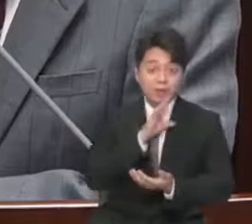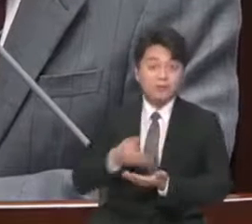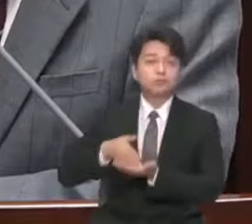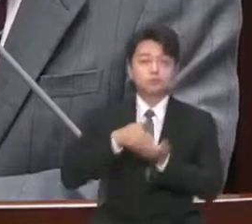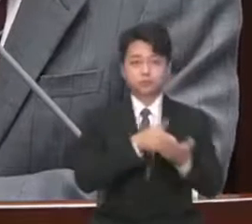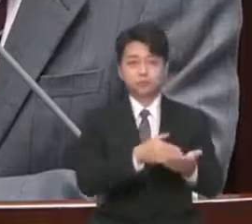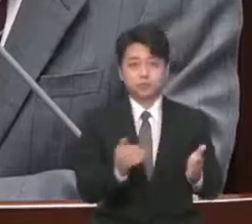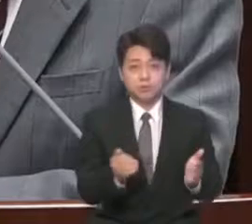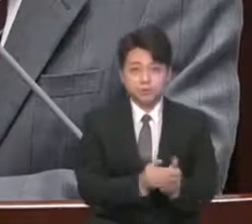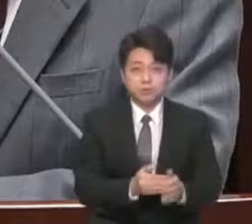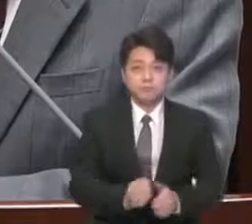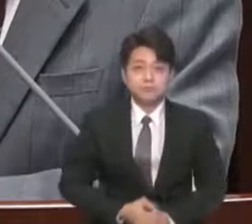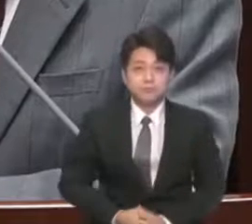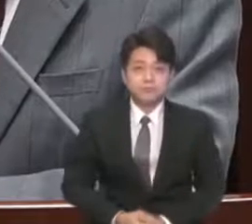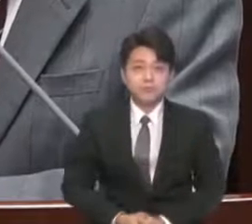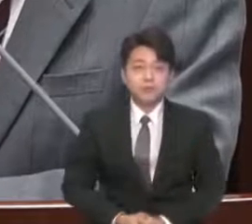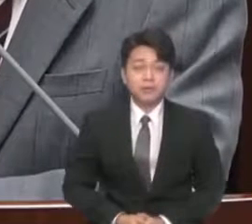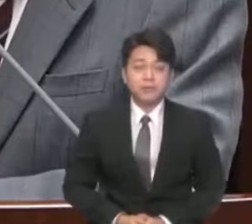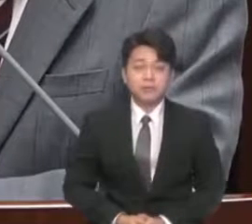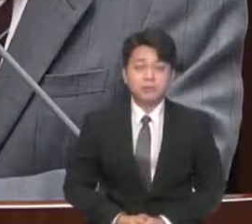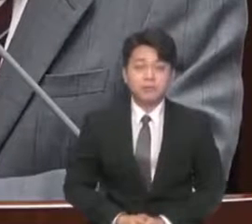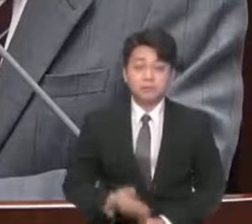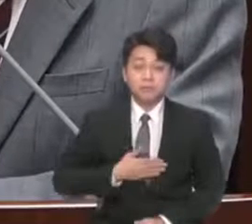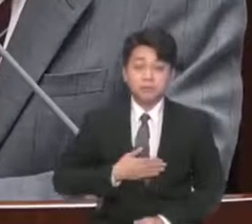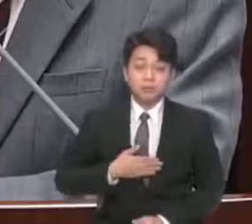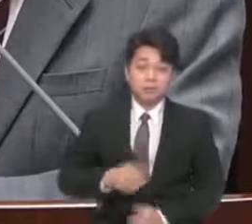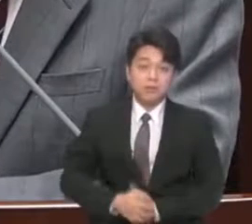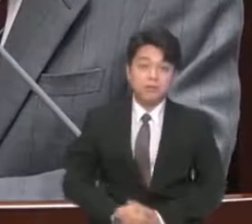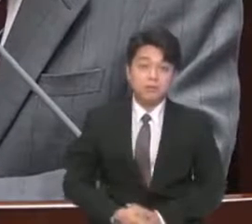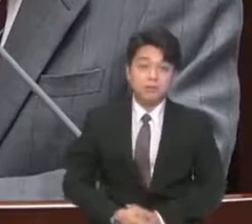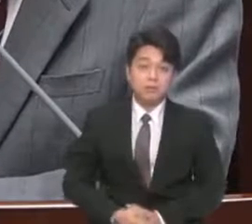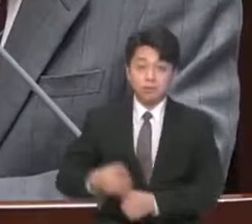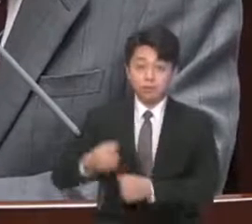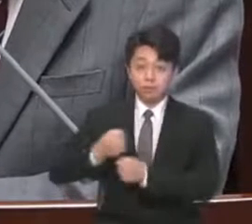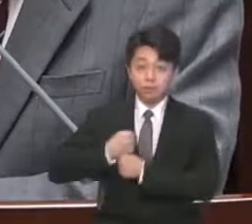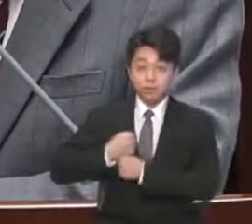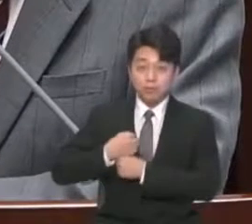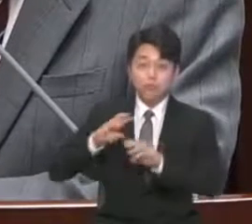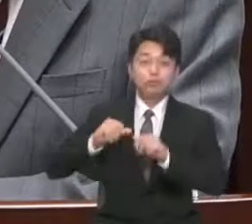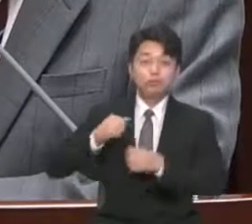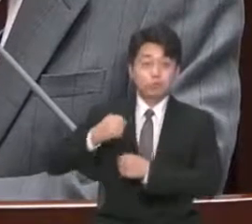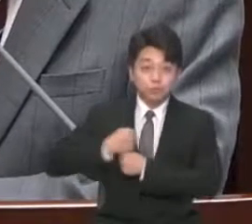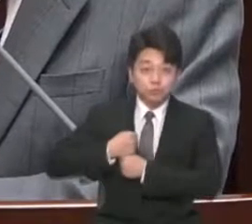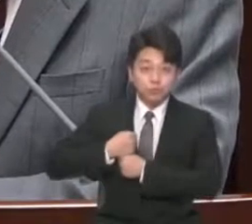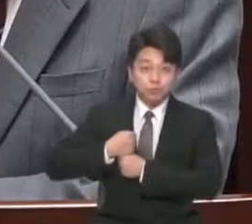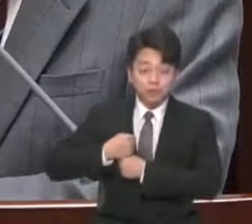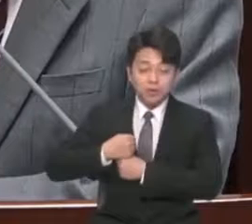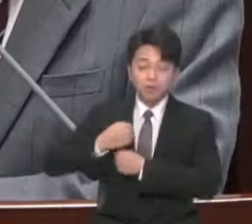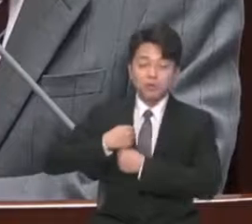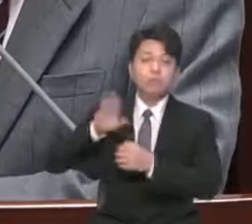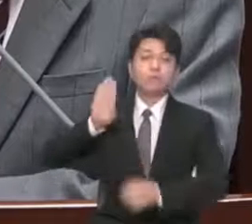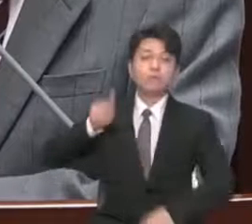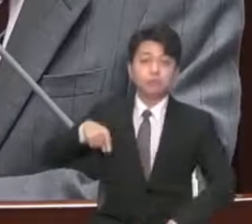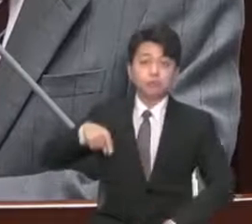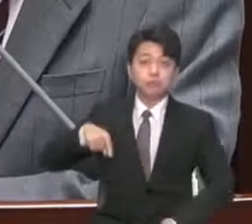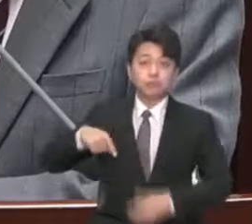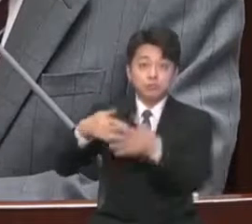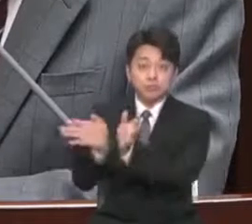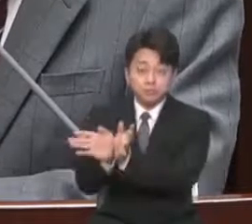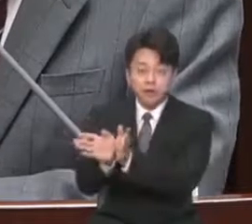국방부가 제가 국방부라고 얘기하는 것은 육군이 되겠죠. 육군 쪽이나 이런 데 자료 요청이